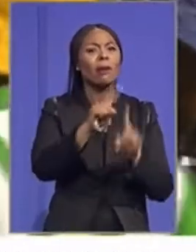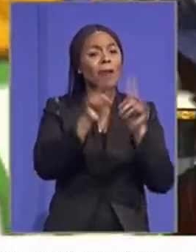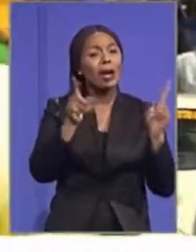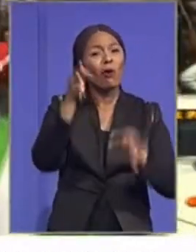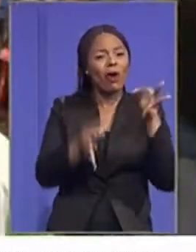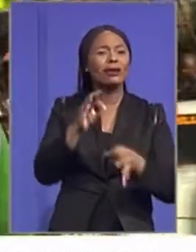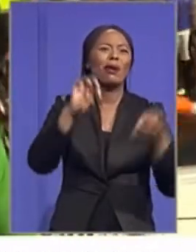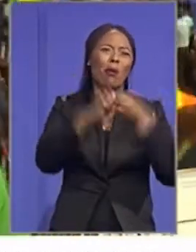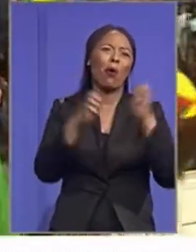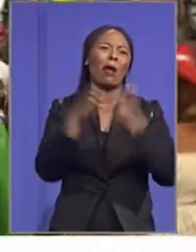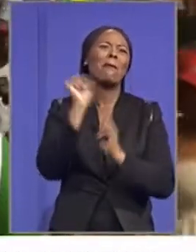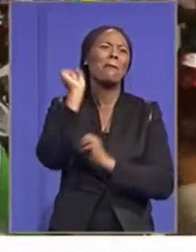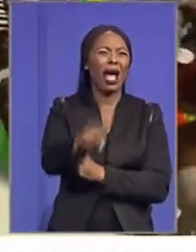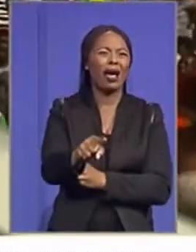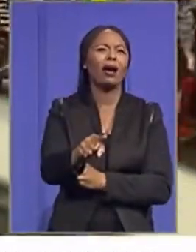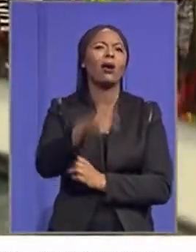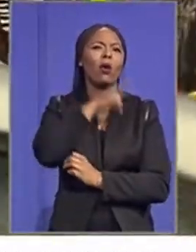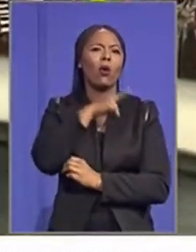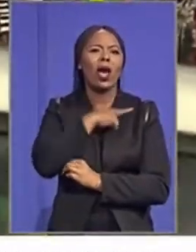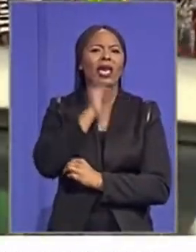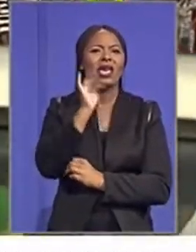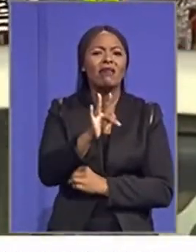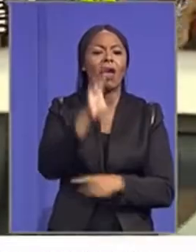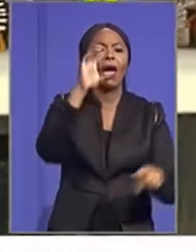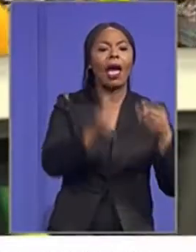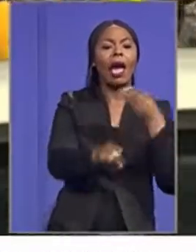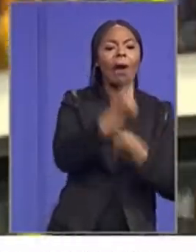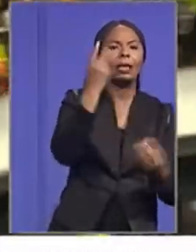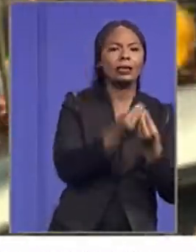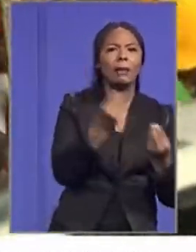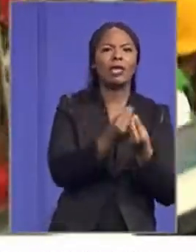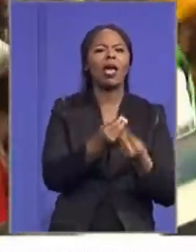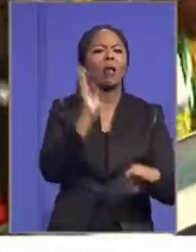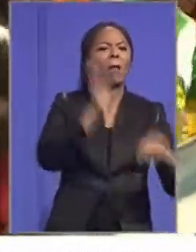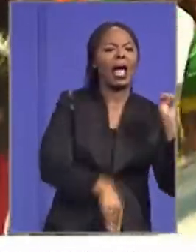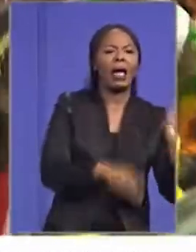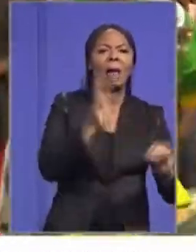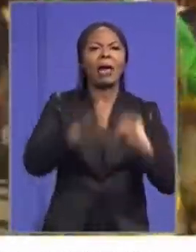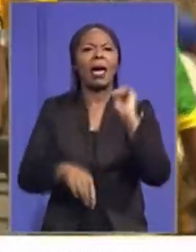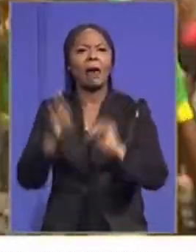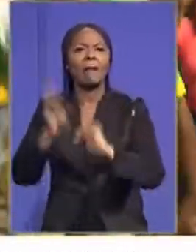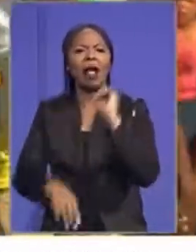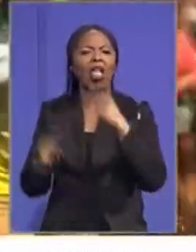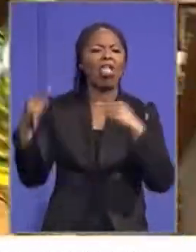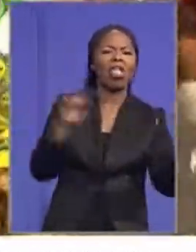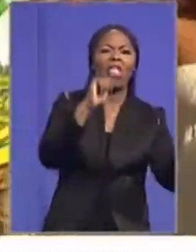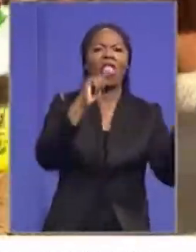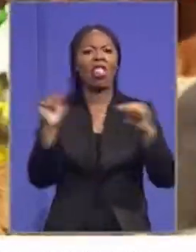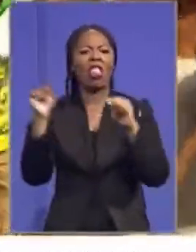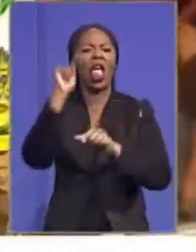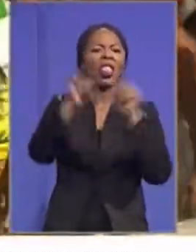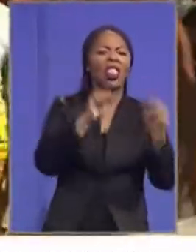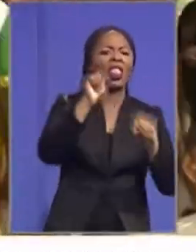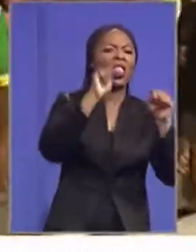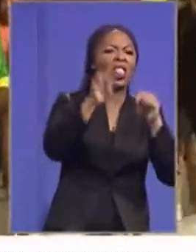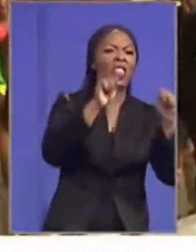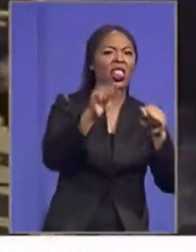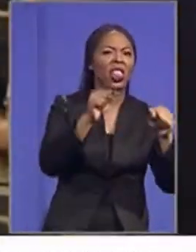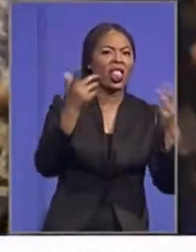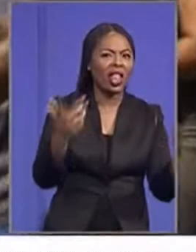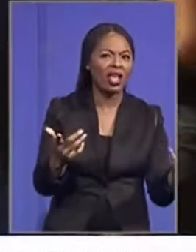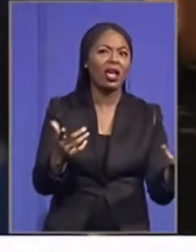Afrika Borwa ba hloleha ka hore bothata bo botselletseng bo tlhotse ke bona mara re bona ba ntse ba botshela